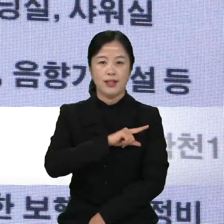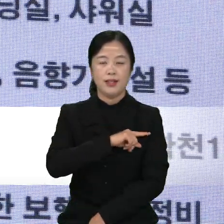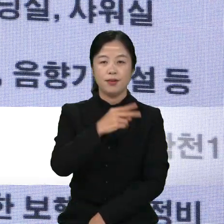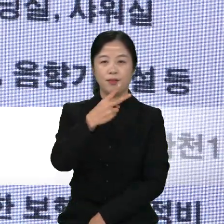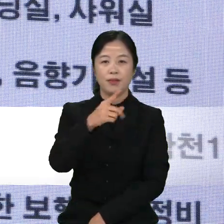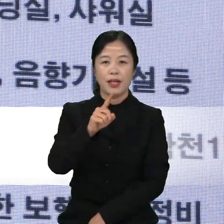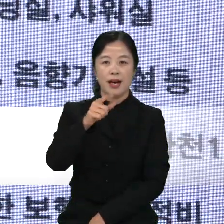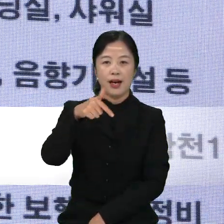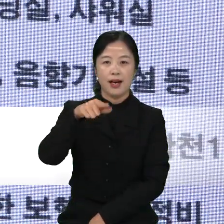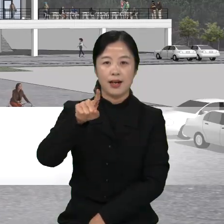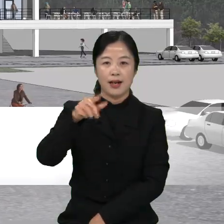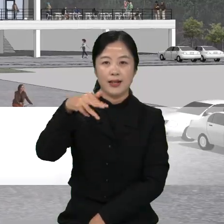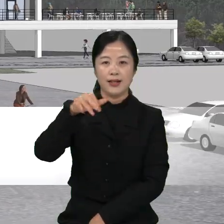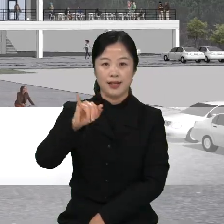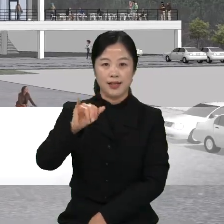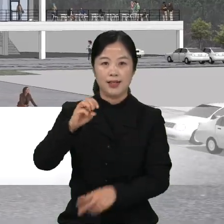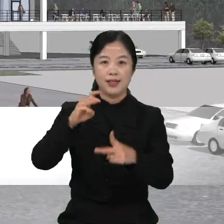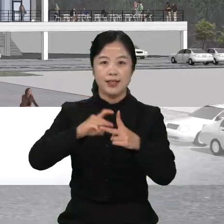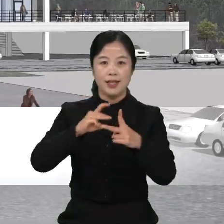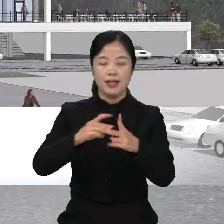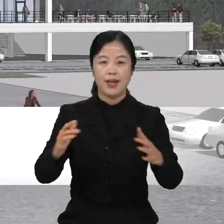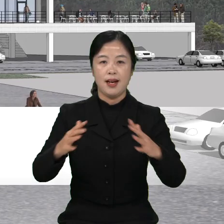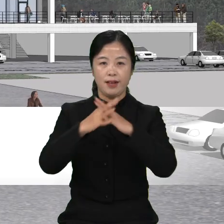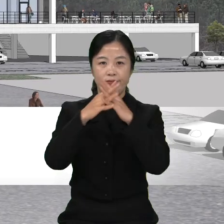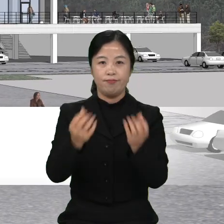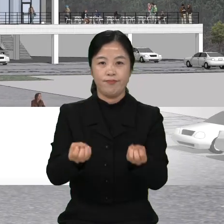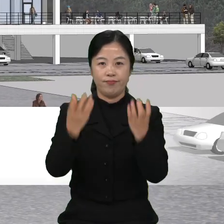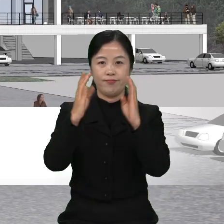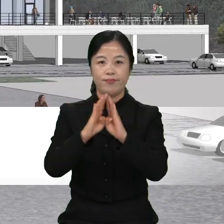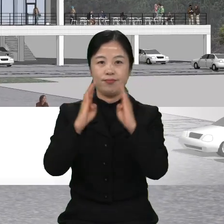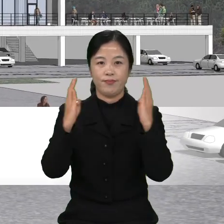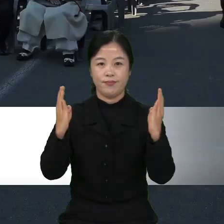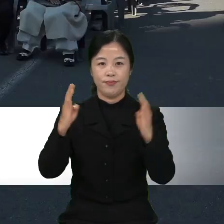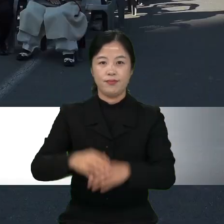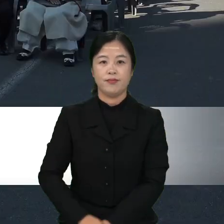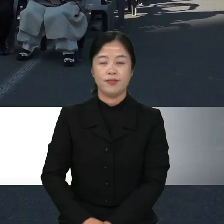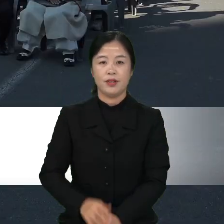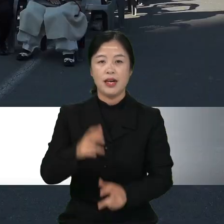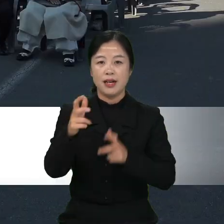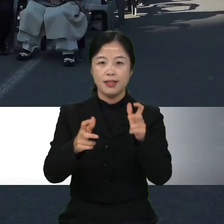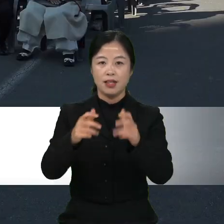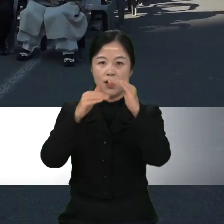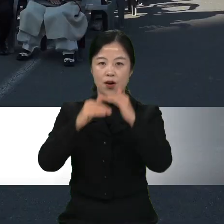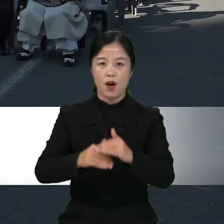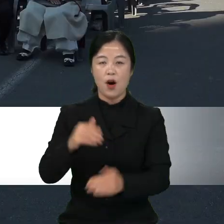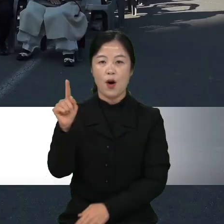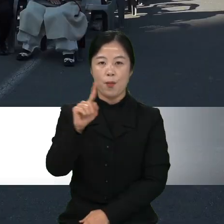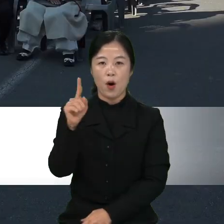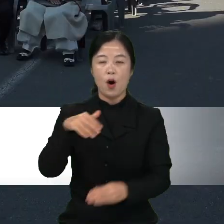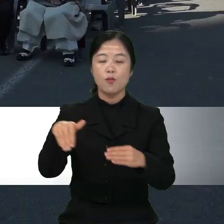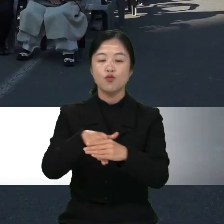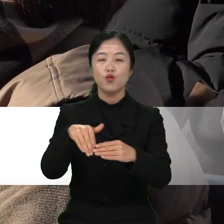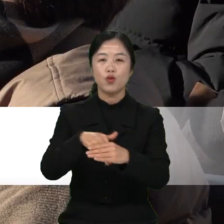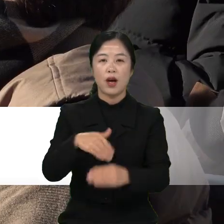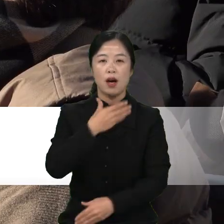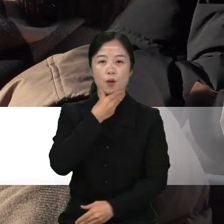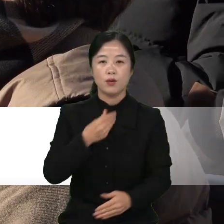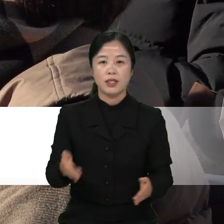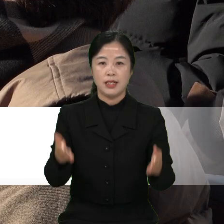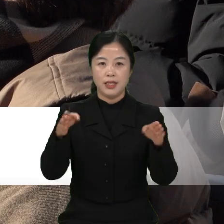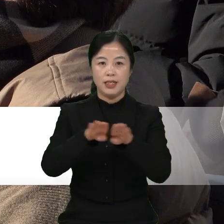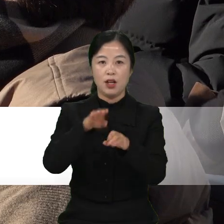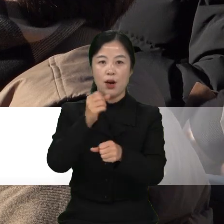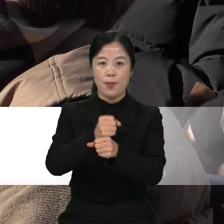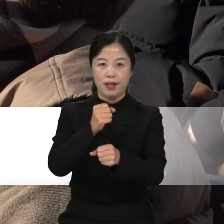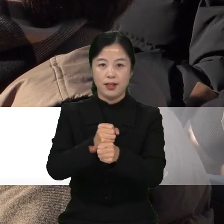센터 착공식을 흥해읍 농촌 중심지 활성화 사업은 문화 복지 시설을 건립하는